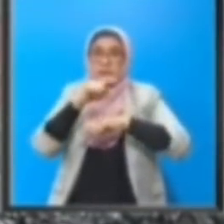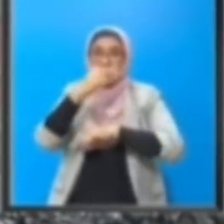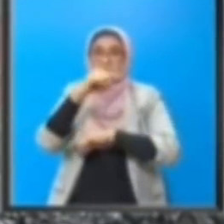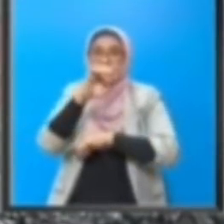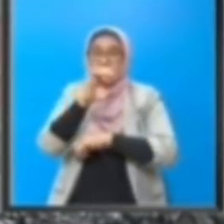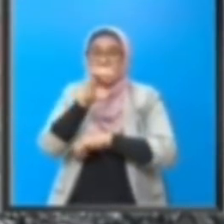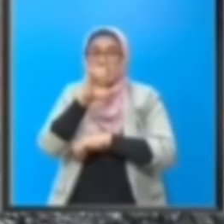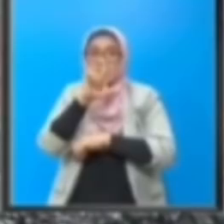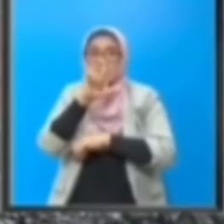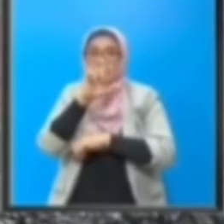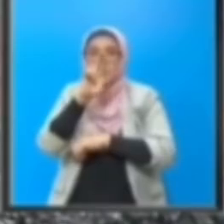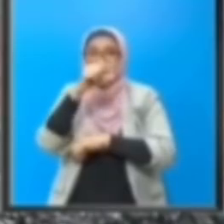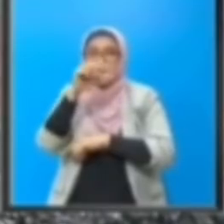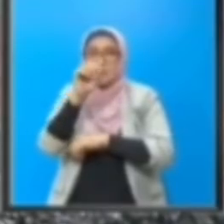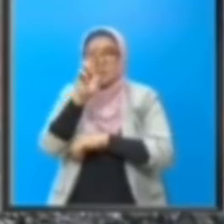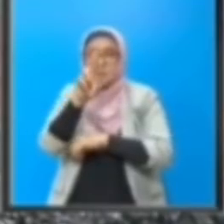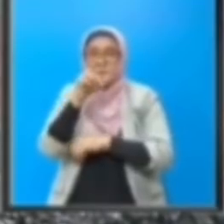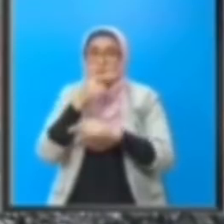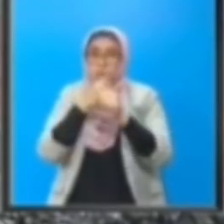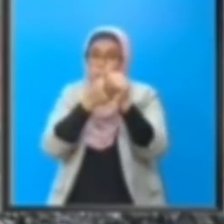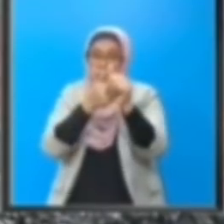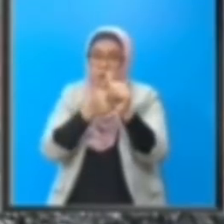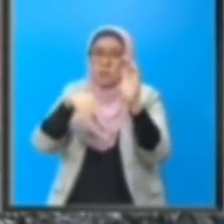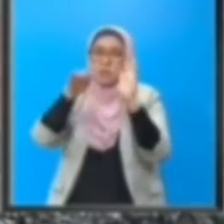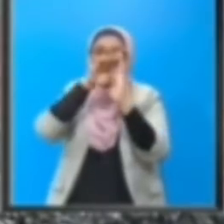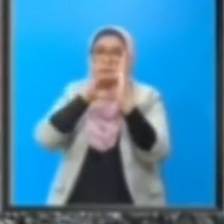baru mengikut peraturan mesyuarat.